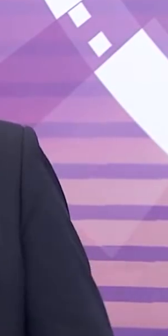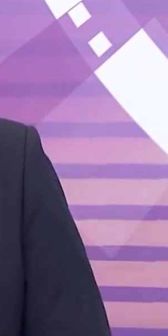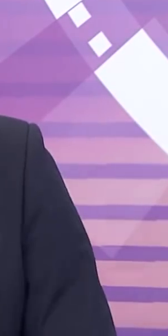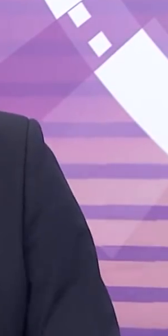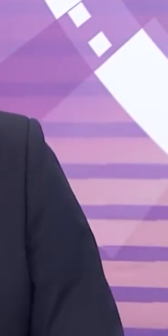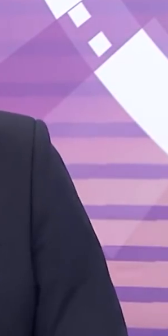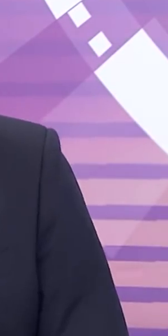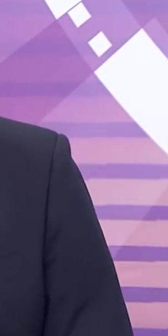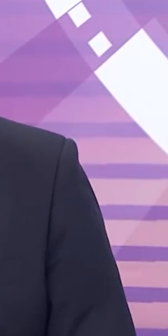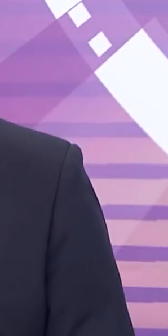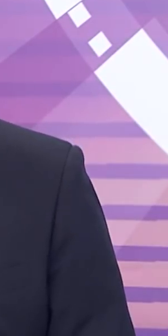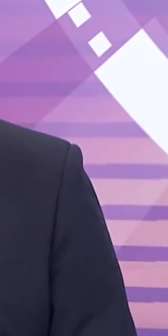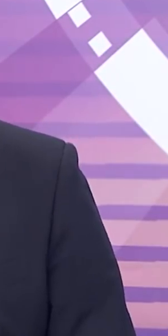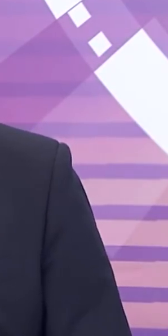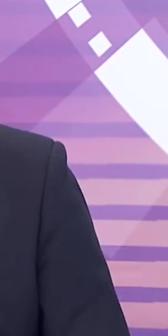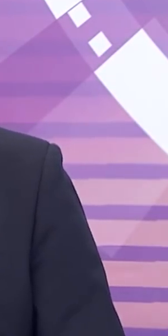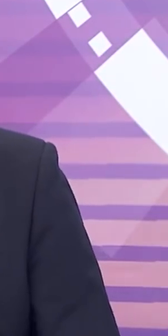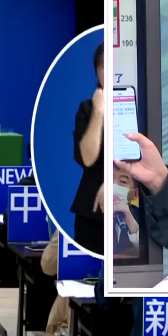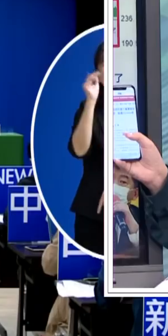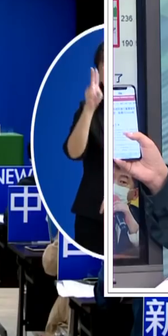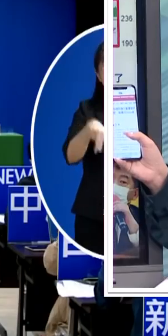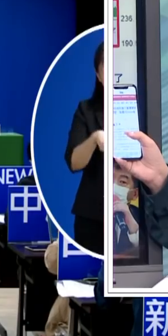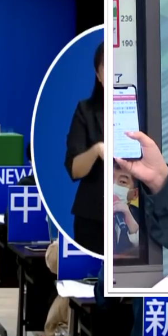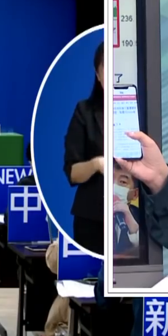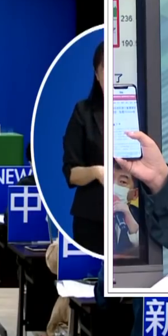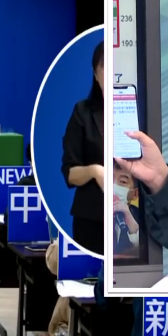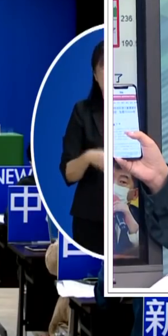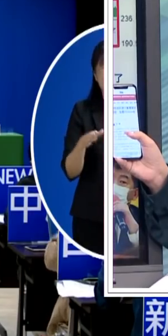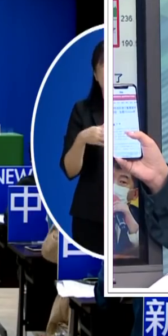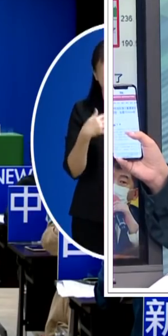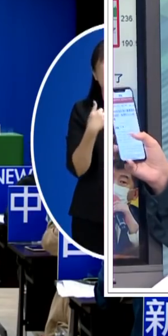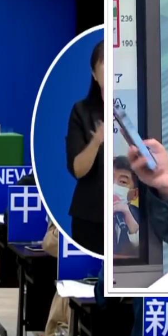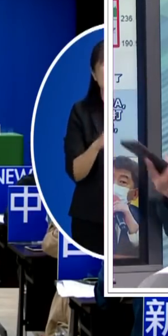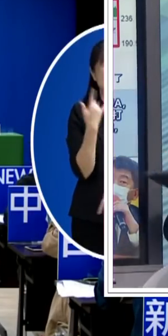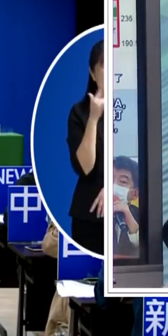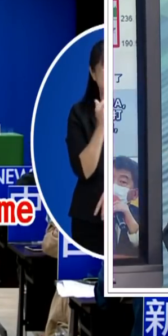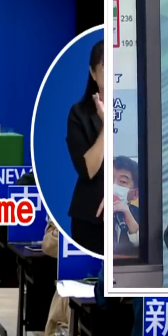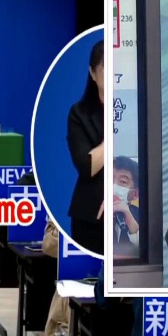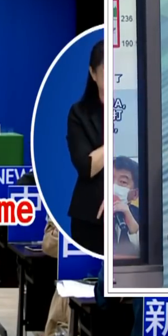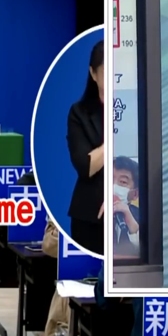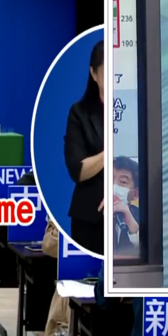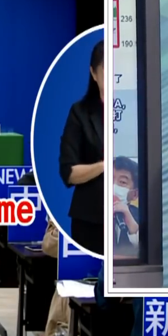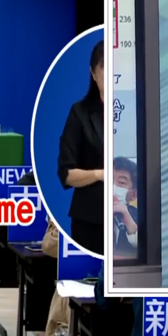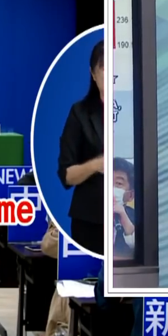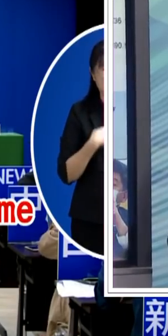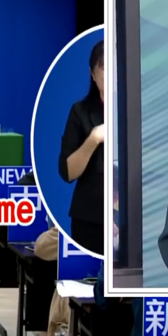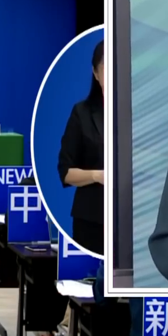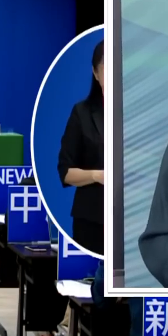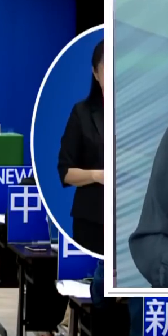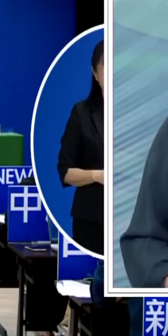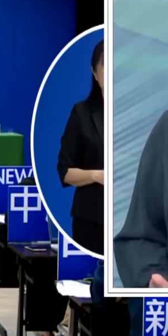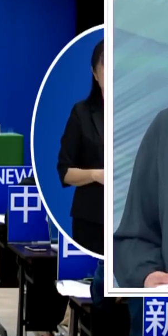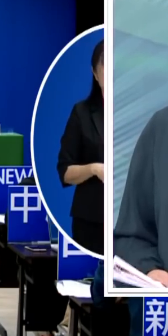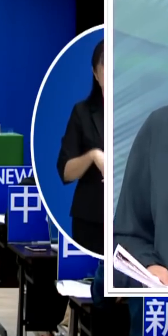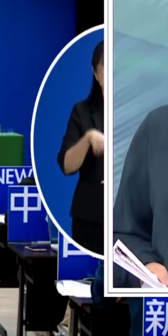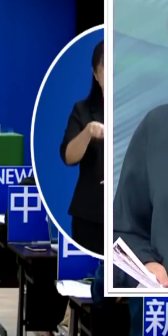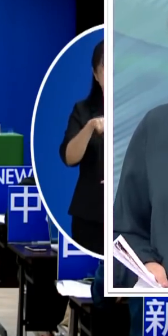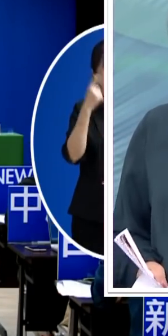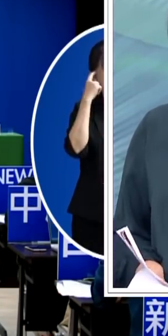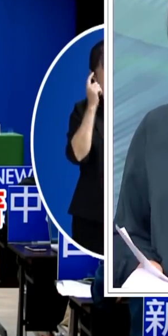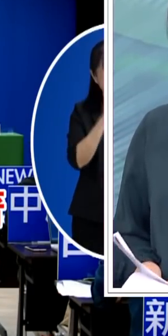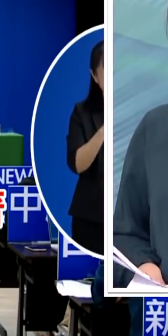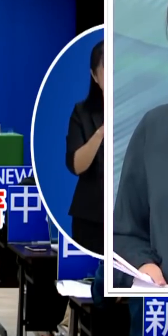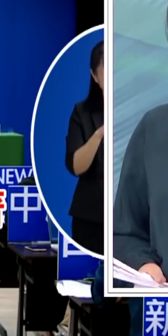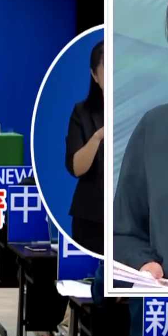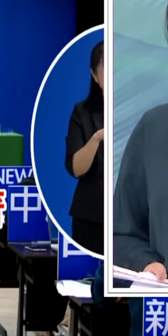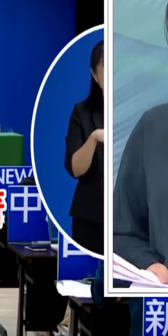那我觉得这个就是人算不如天算了。那在他一不断的在挡 BNT 进来的过程当中，没想到